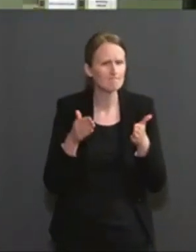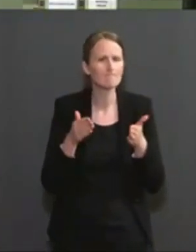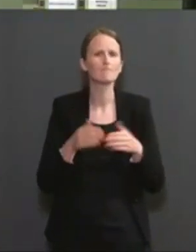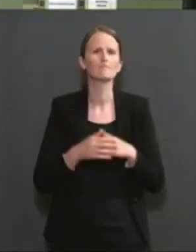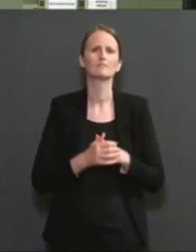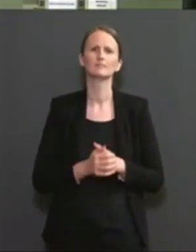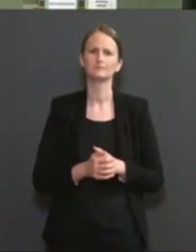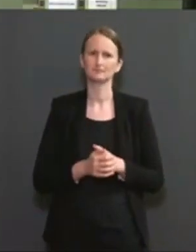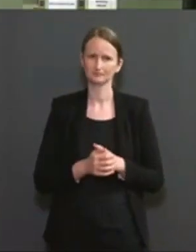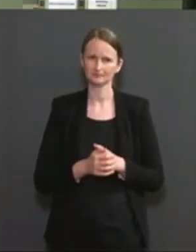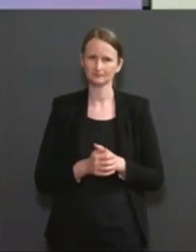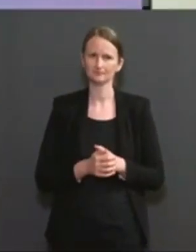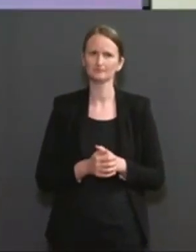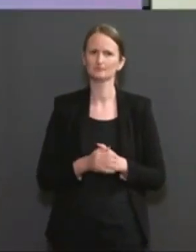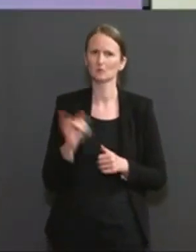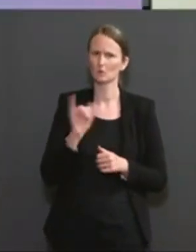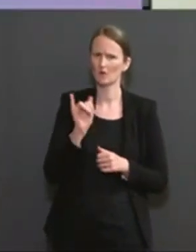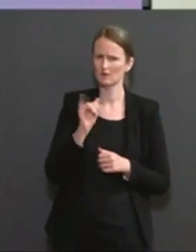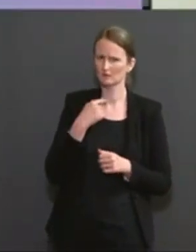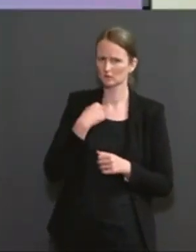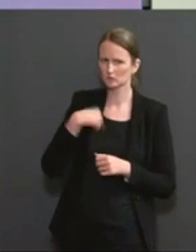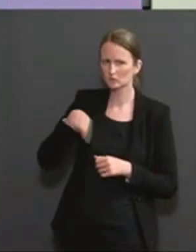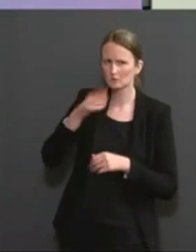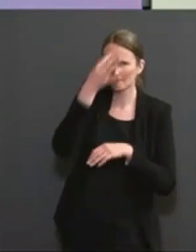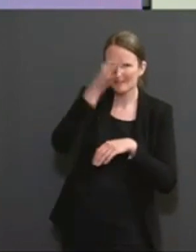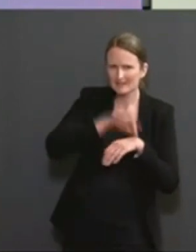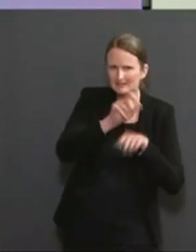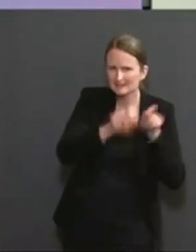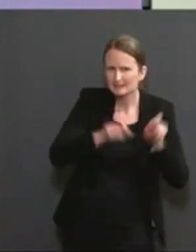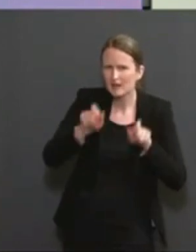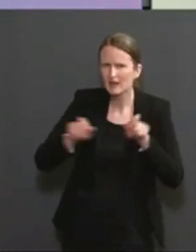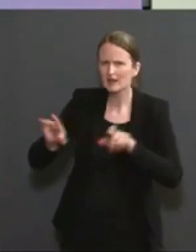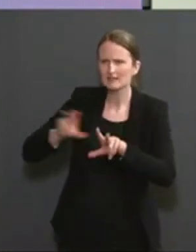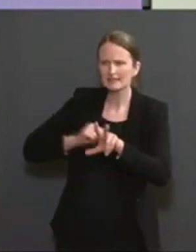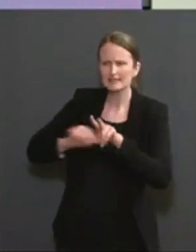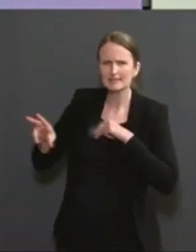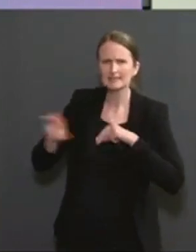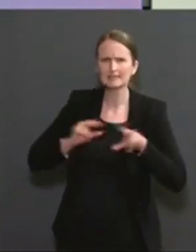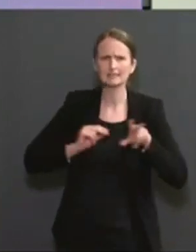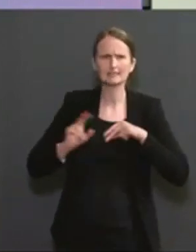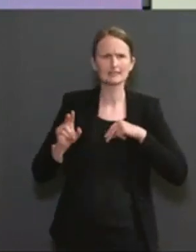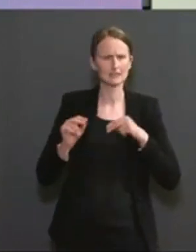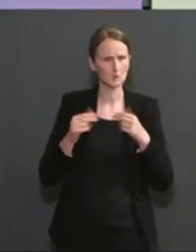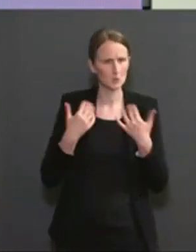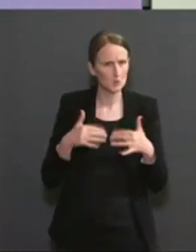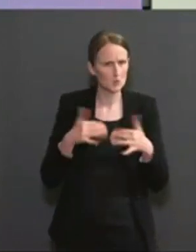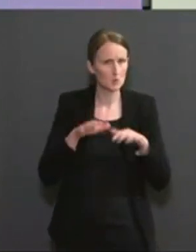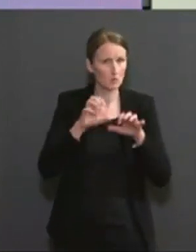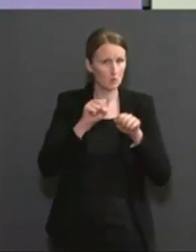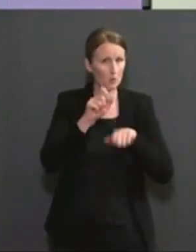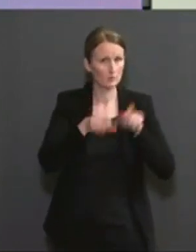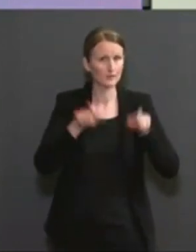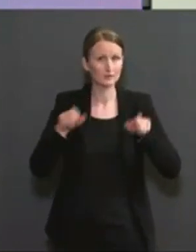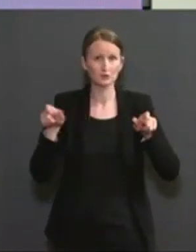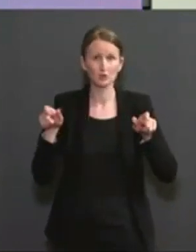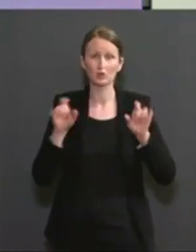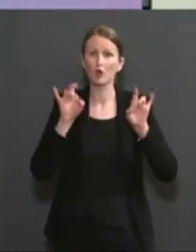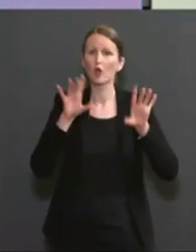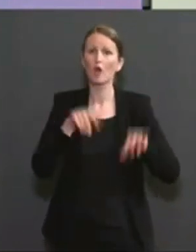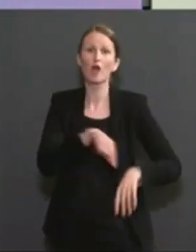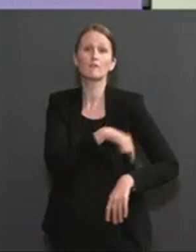ligne, qui nous signale qu'un certain nombre de patients attendent d'avoir de la fièvre de manière